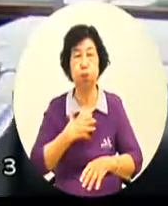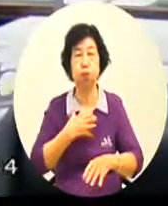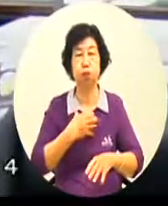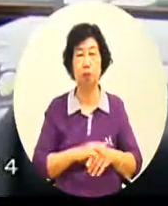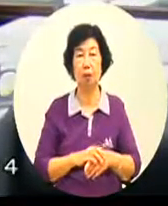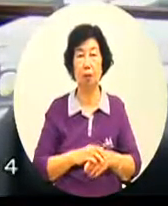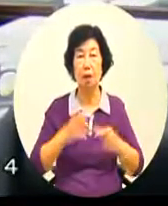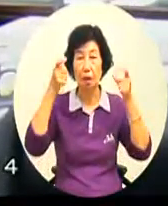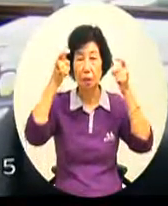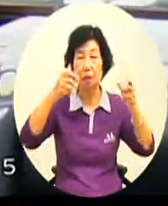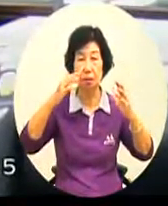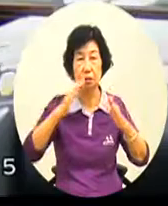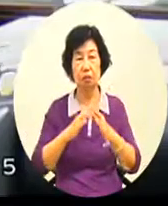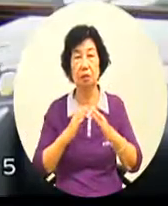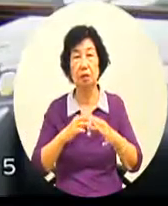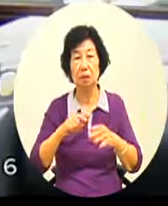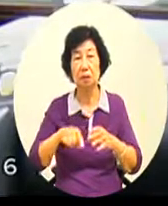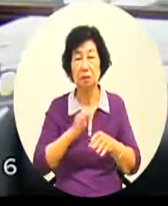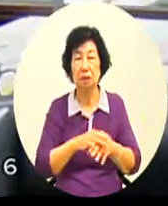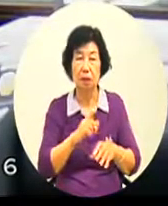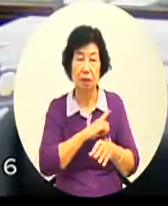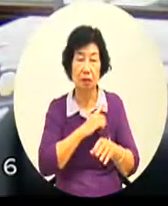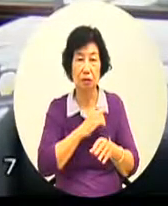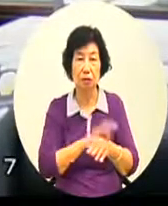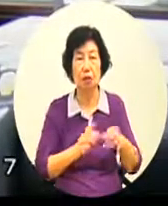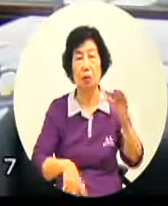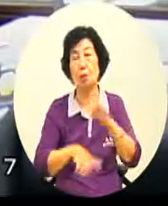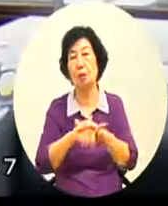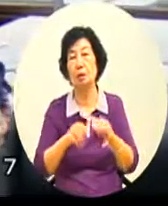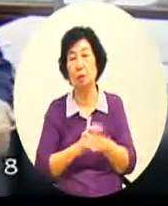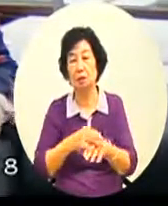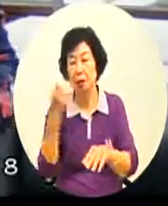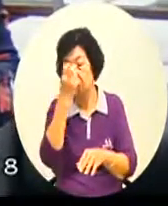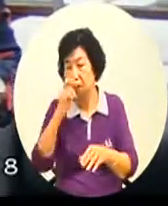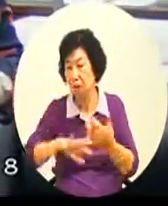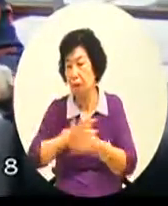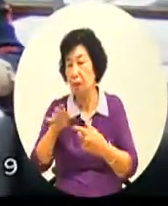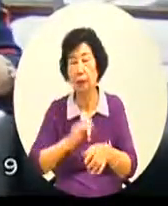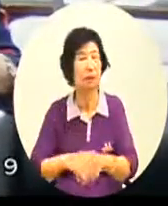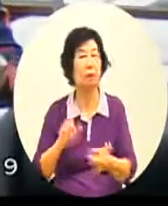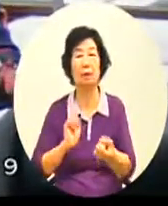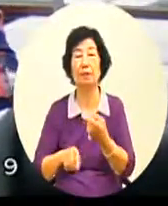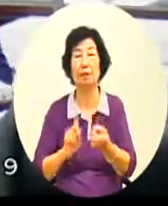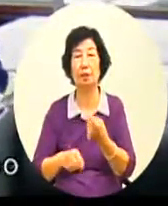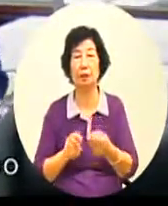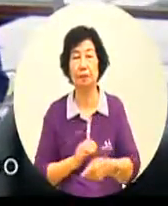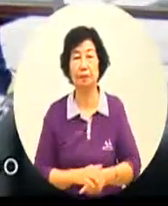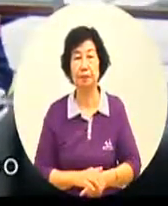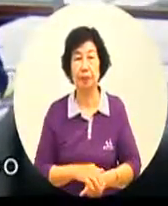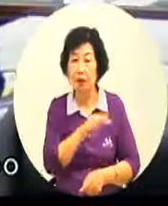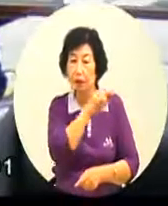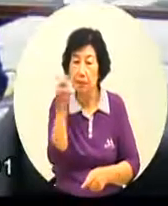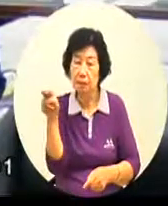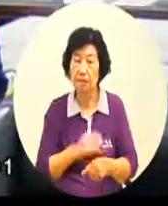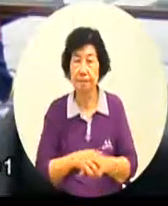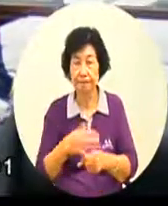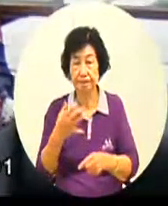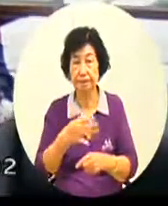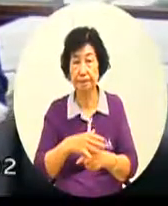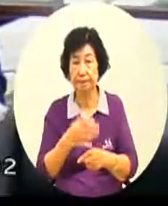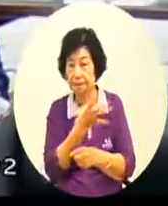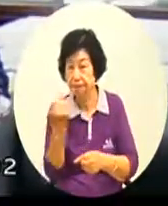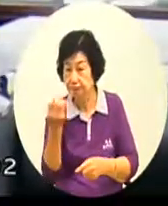带头违法了，还要去查别人，这像话吗？是不是所有的人看到这个数据，如果我们所